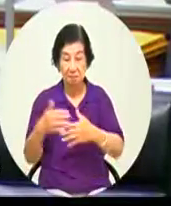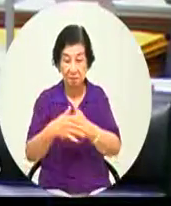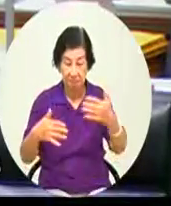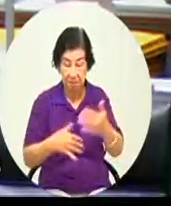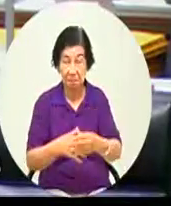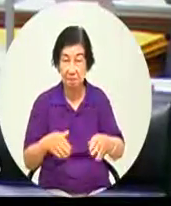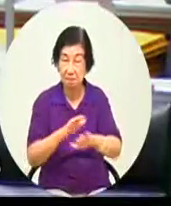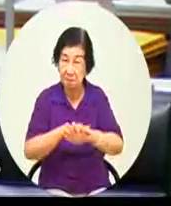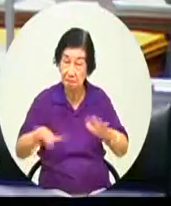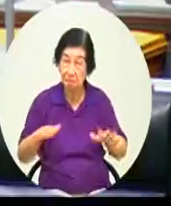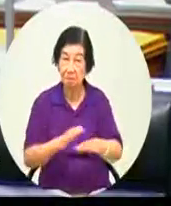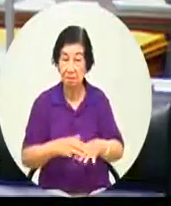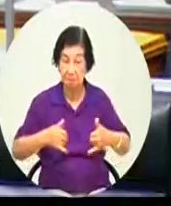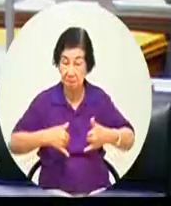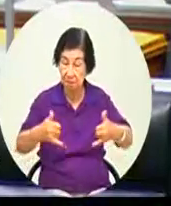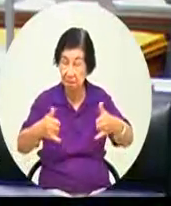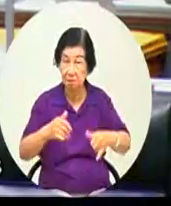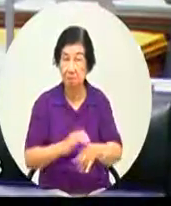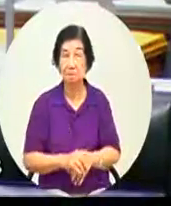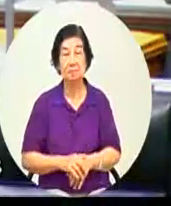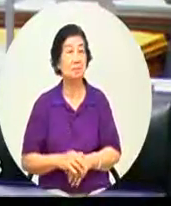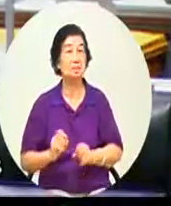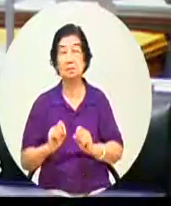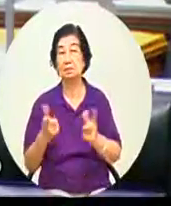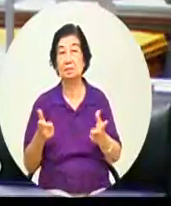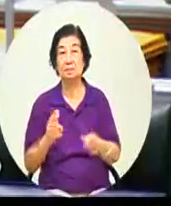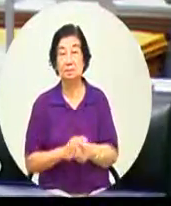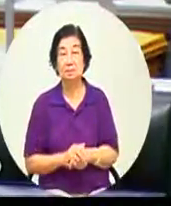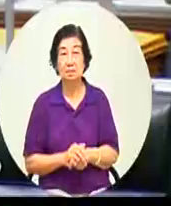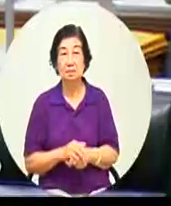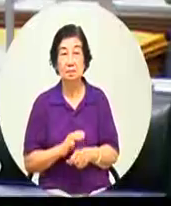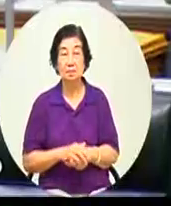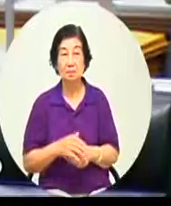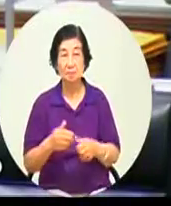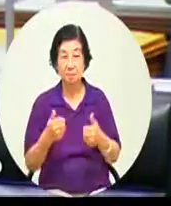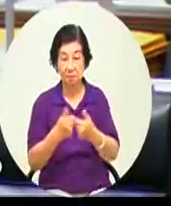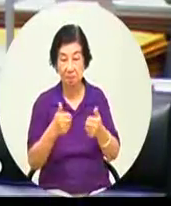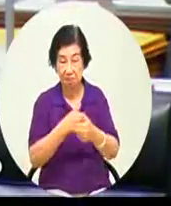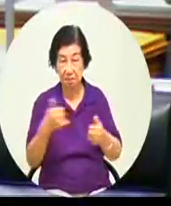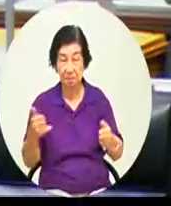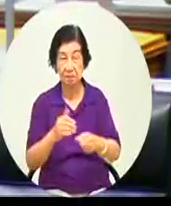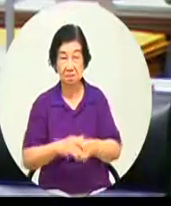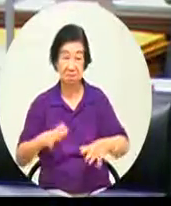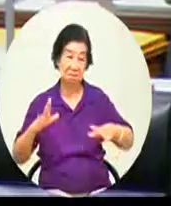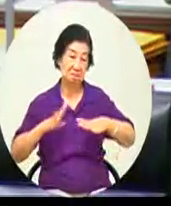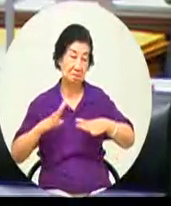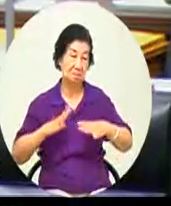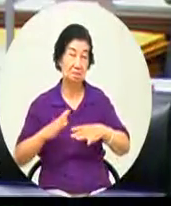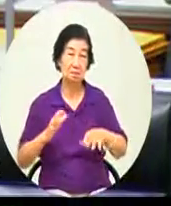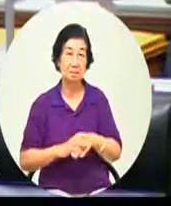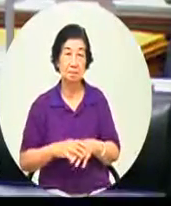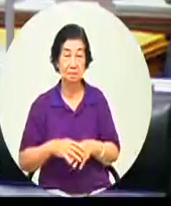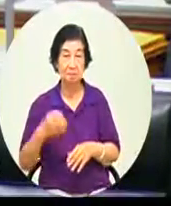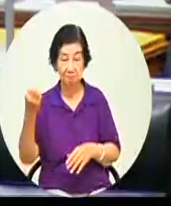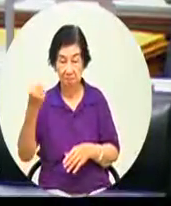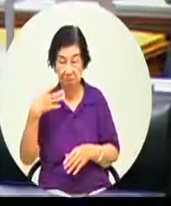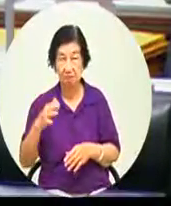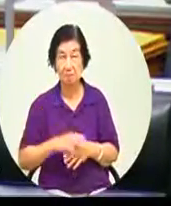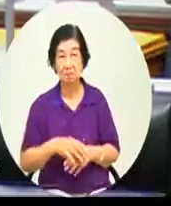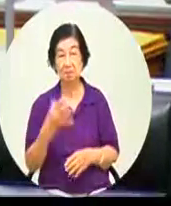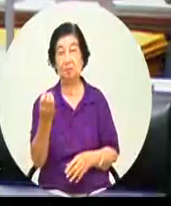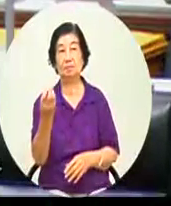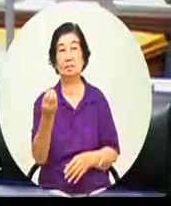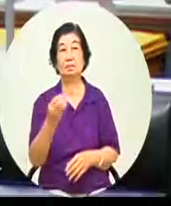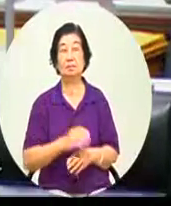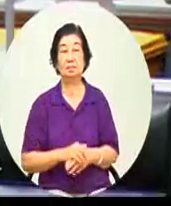的唯一道路，这句话是议员在讲啊，官员就没有在听这句话的啦。官员就认为，就是说没有，只有